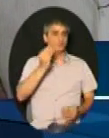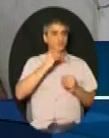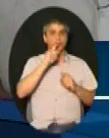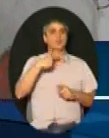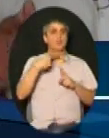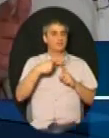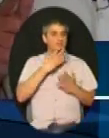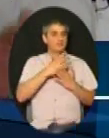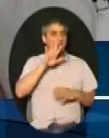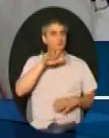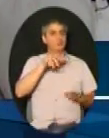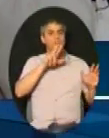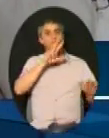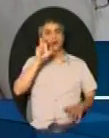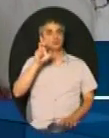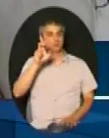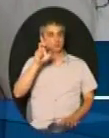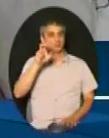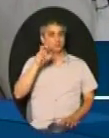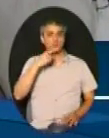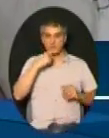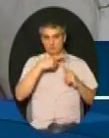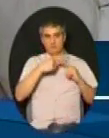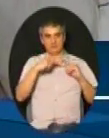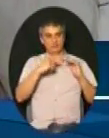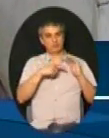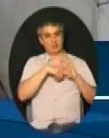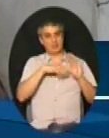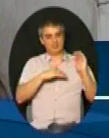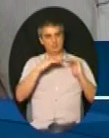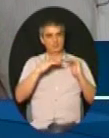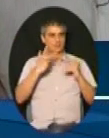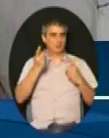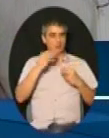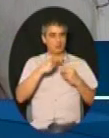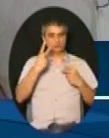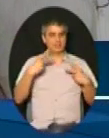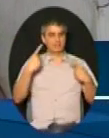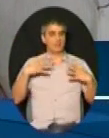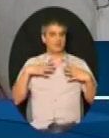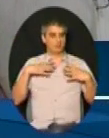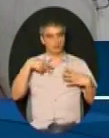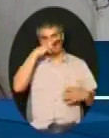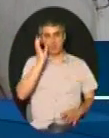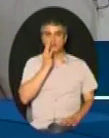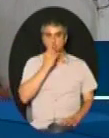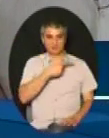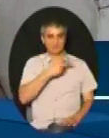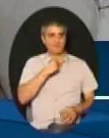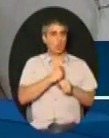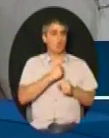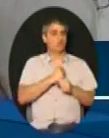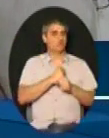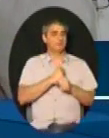שנה וחצי זה כבר יהיה 5,300, באינפלציה שלילית. עוד 2 ימי חופשה להורים צעירים